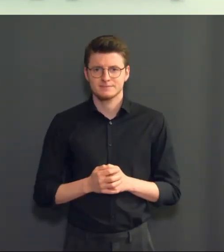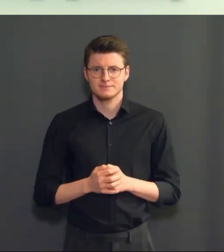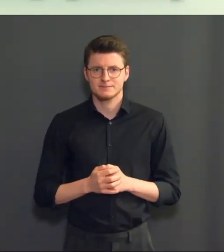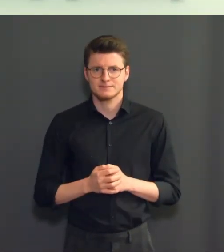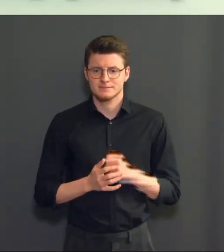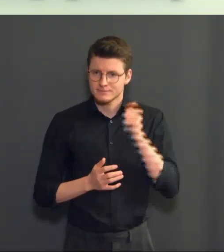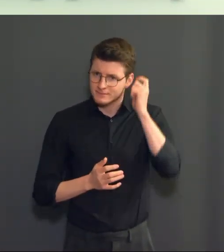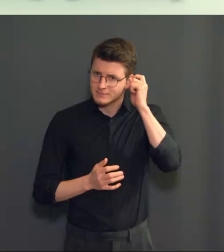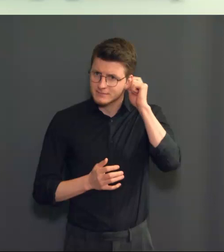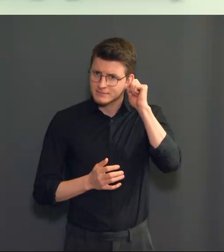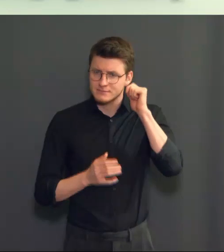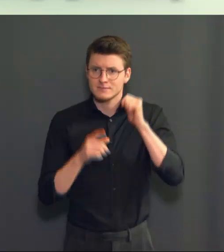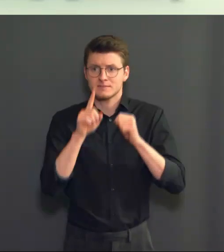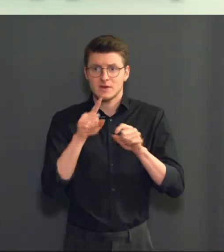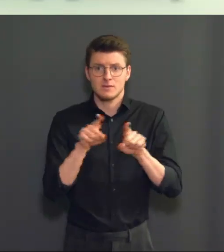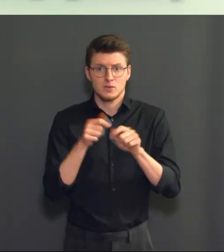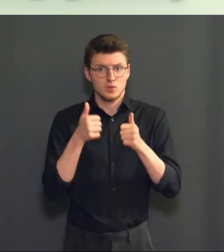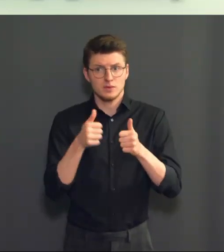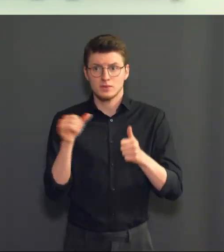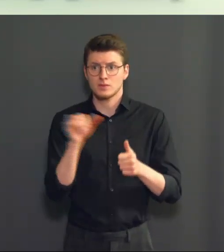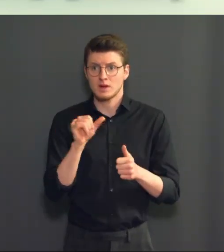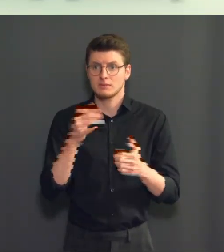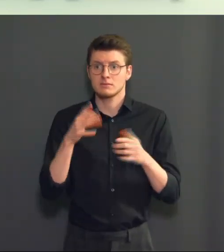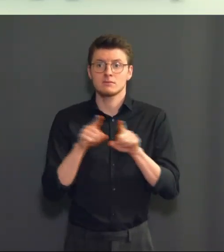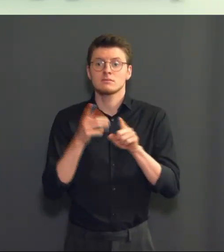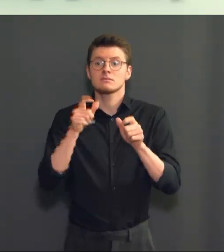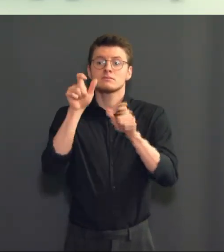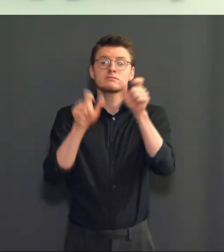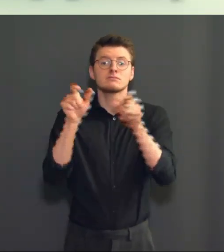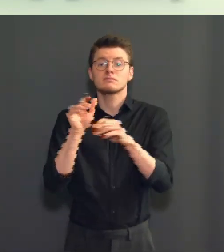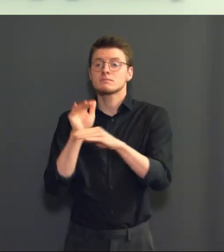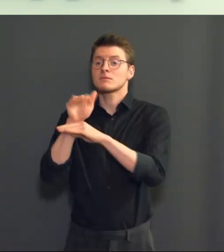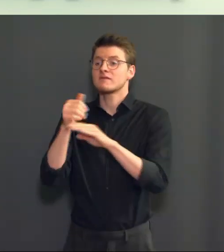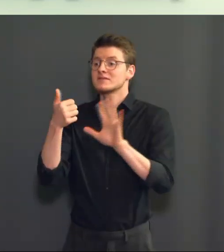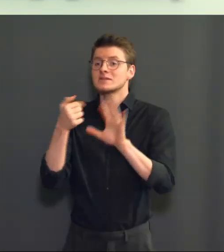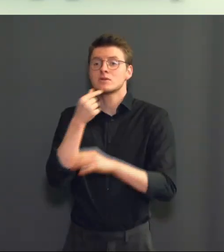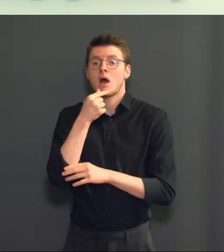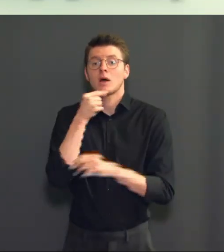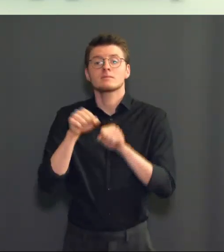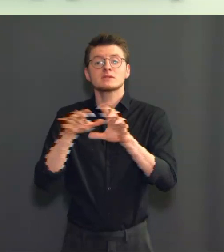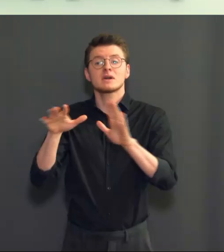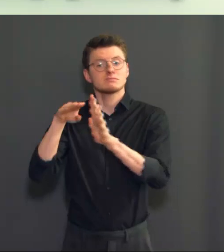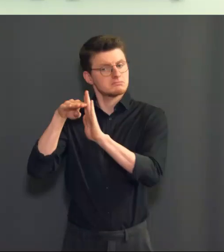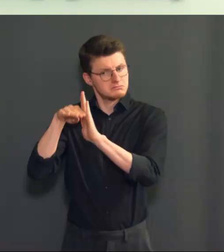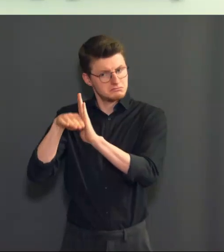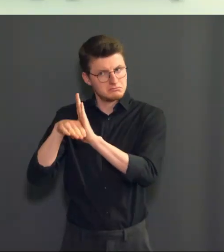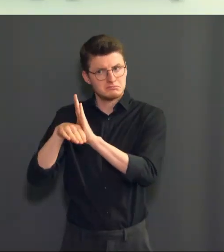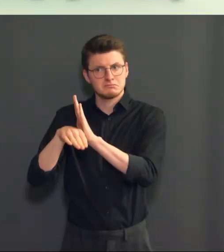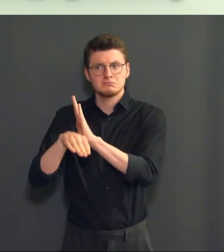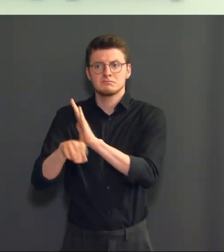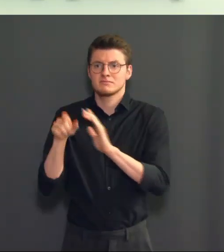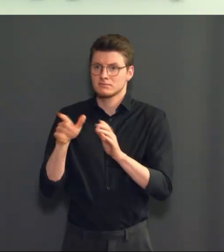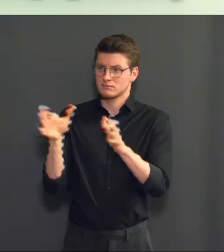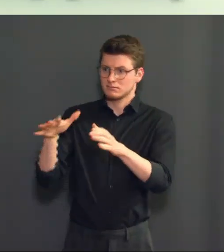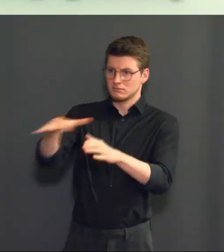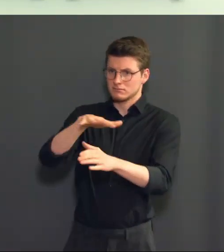Positief is wel dat de besmettingen ook dalen bij de 60-plussers. In deze groep verwacht je niet direct een